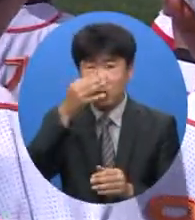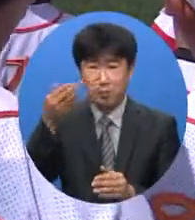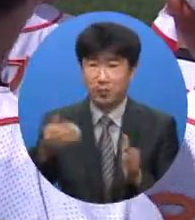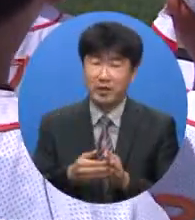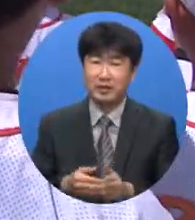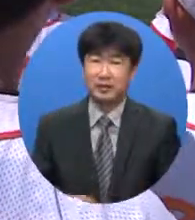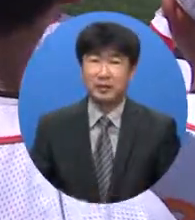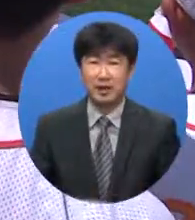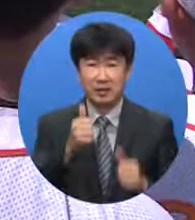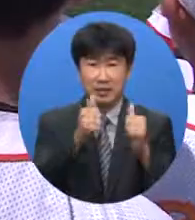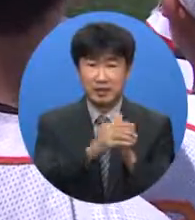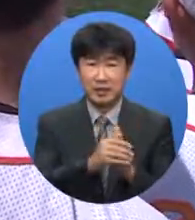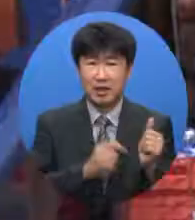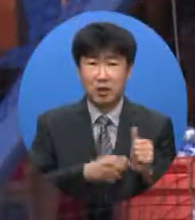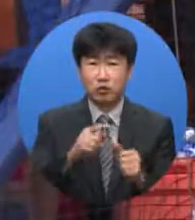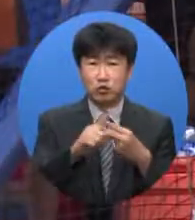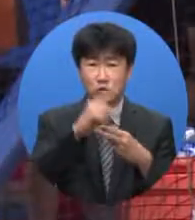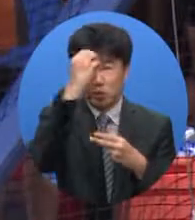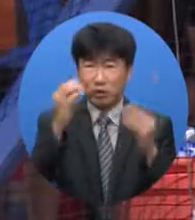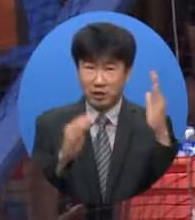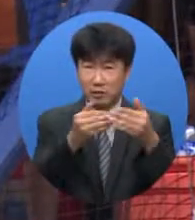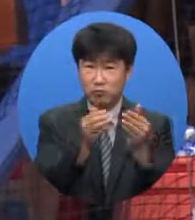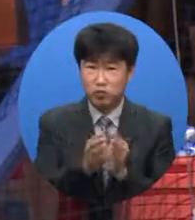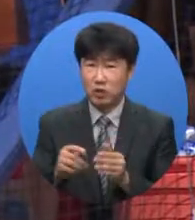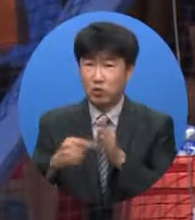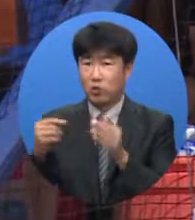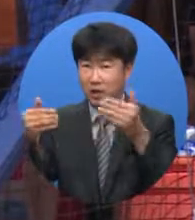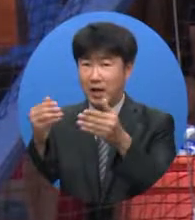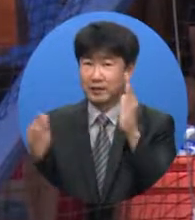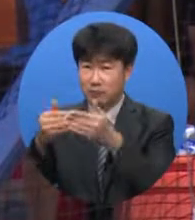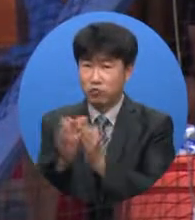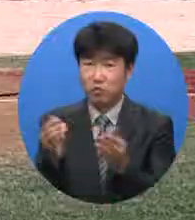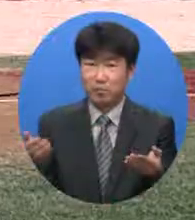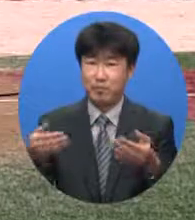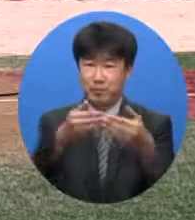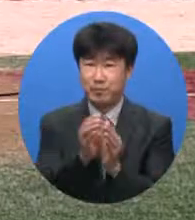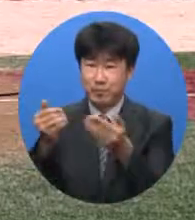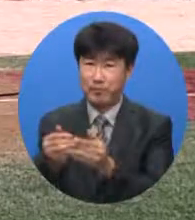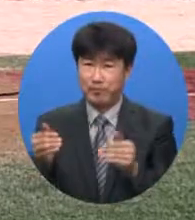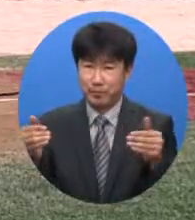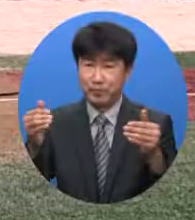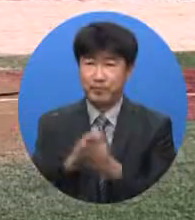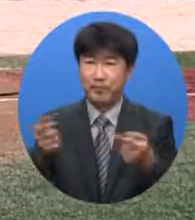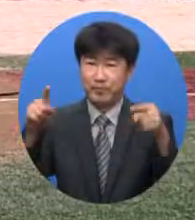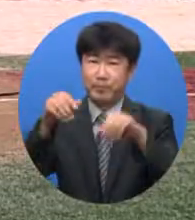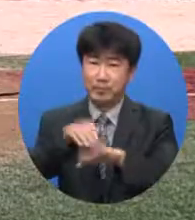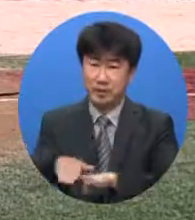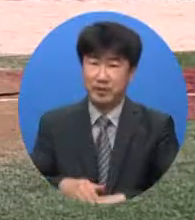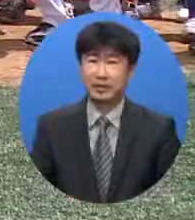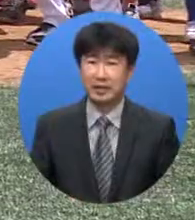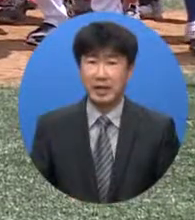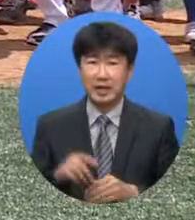마음껏 발휘했습니다. 경기는 리틀부와 리틀 주니어부로 나눠 토너먼트 방식으로 진행됐습니다. 환강변에